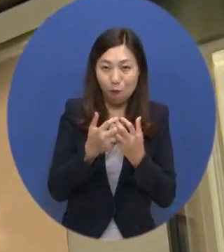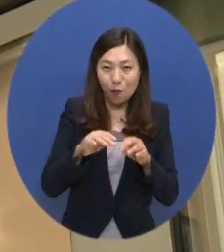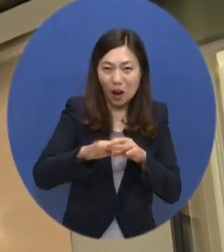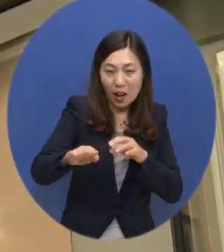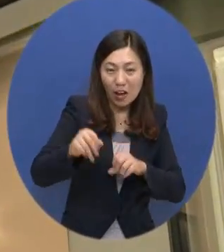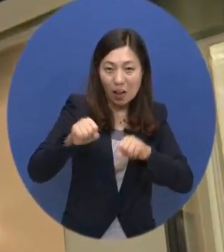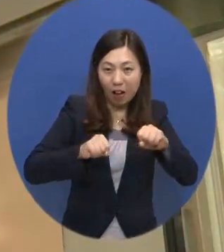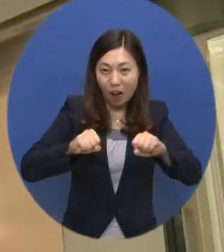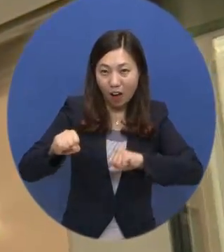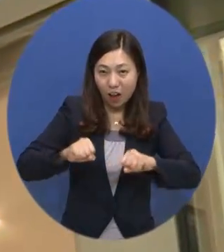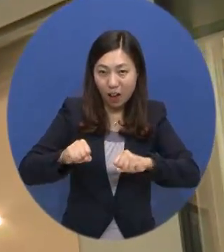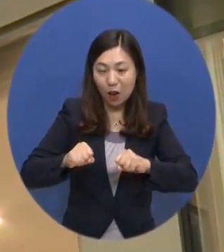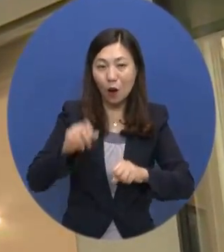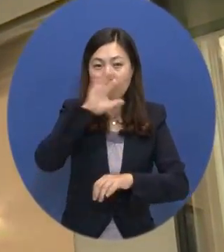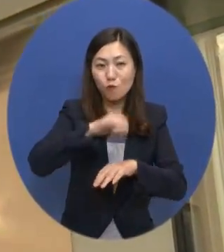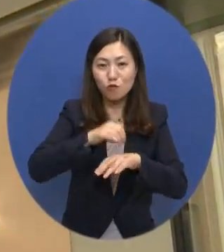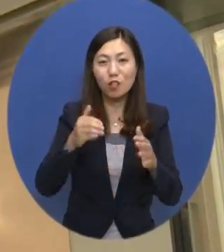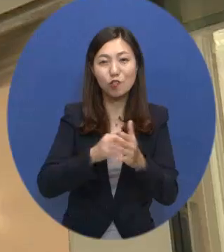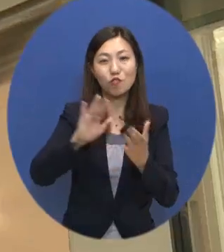식사 시간이 찾아왔습니다.